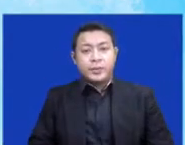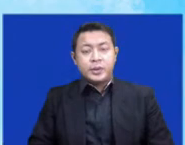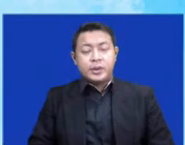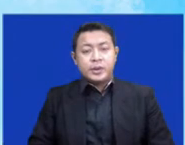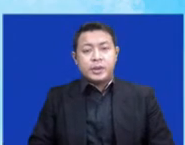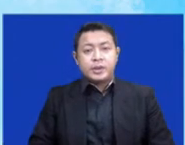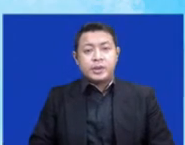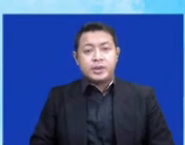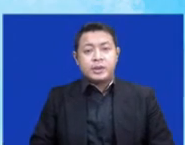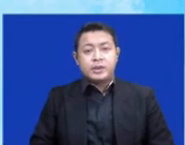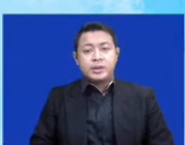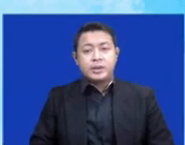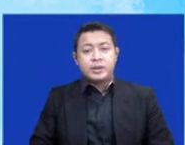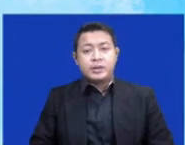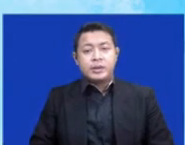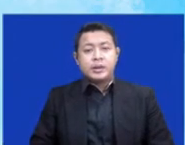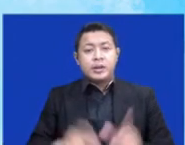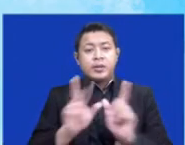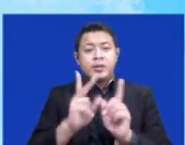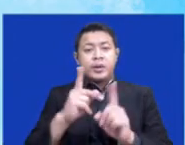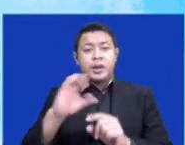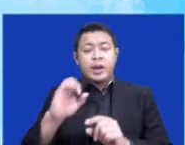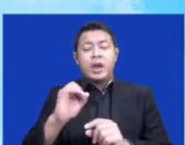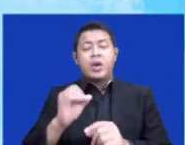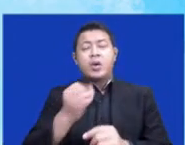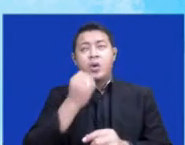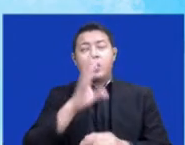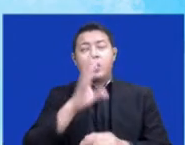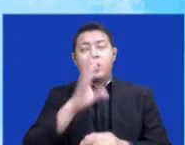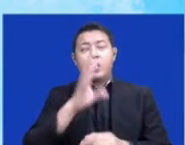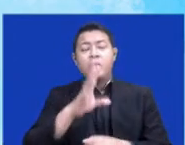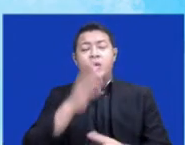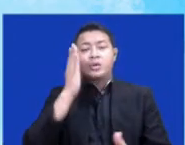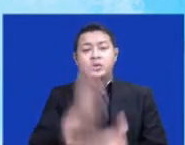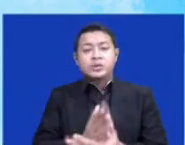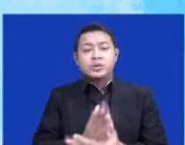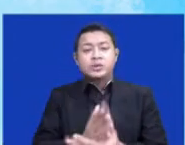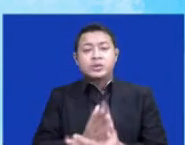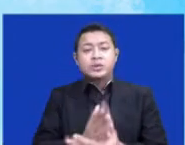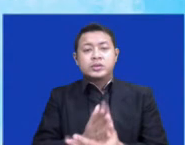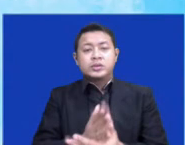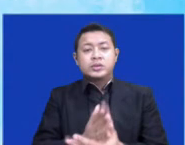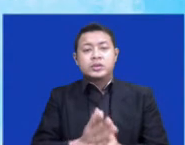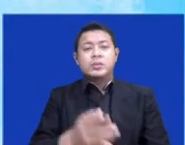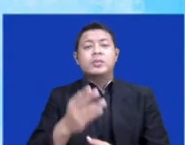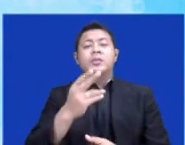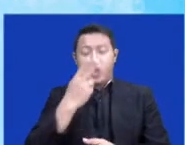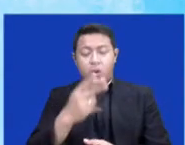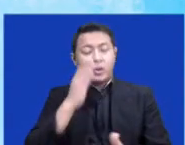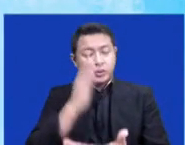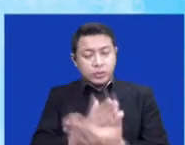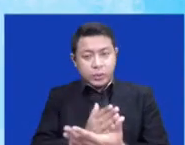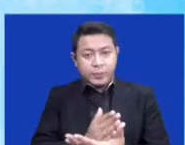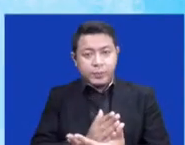tagline-nya WHO yang untuk berhenti merokok. Gitu loh. Jadi mari kita mulai isi waktu masa muda kita ini